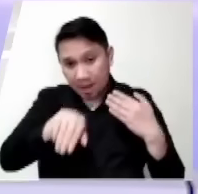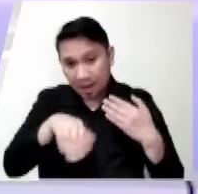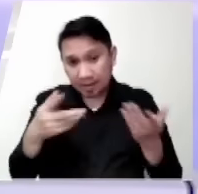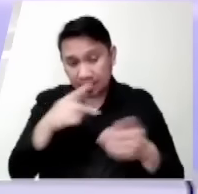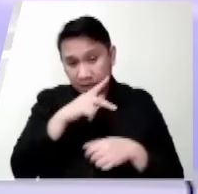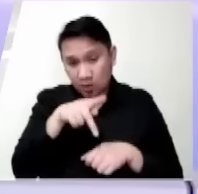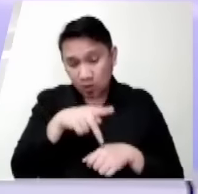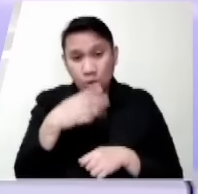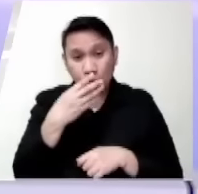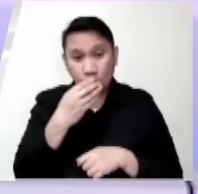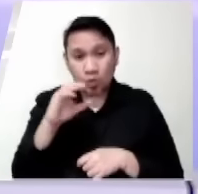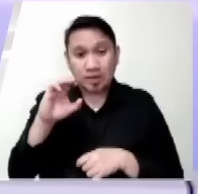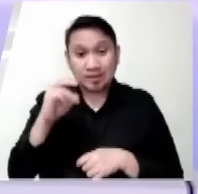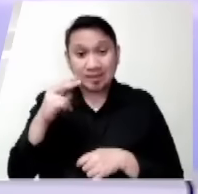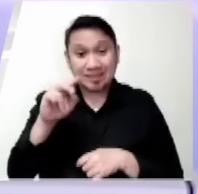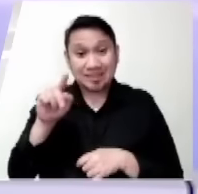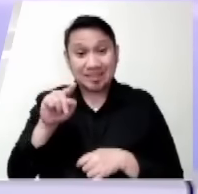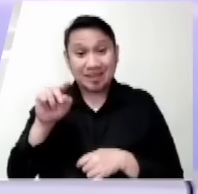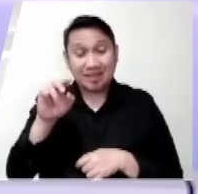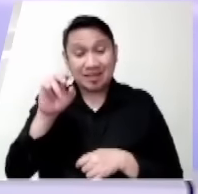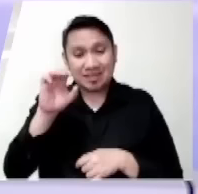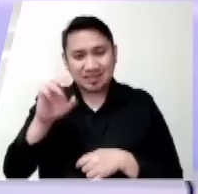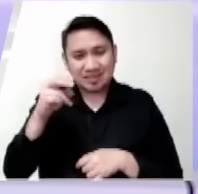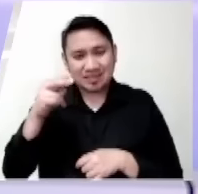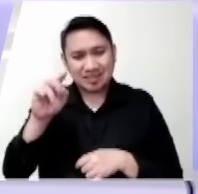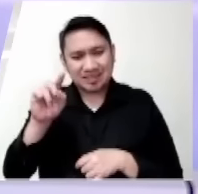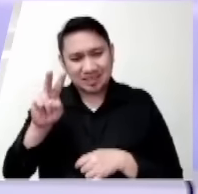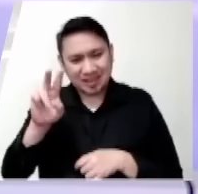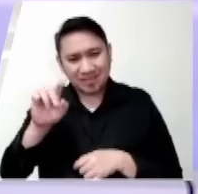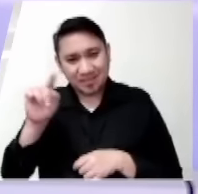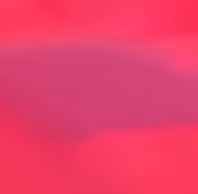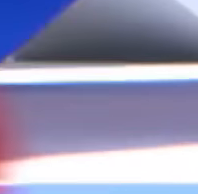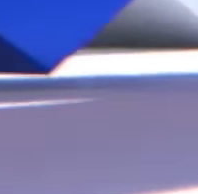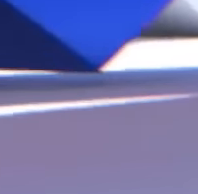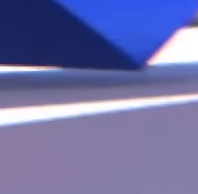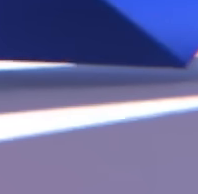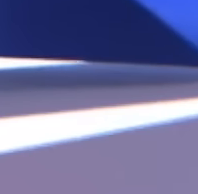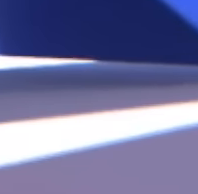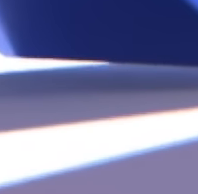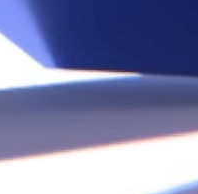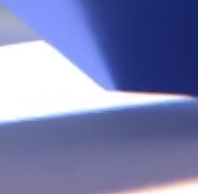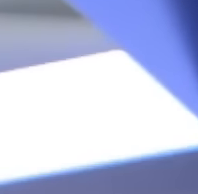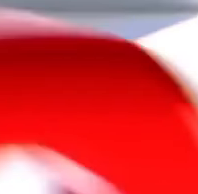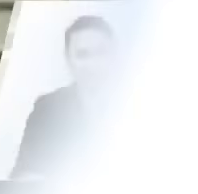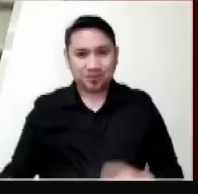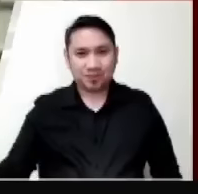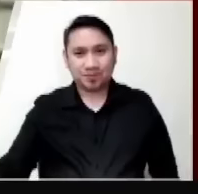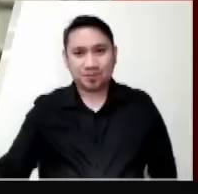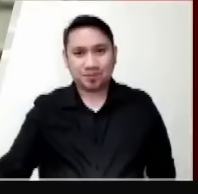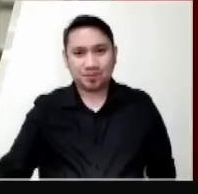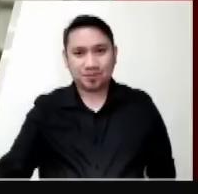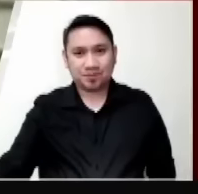Teves Jr. para paharapin sa mga kaso. Nakatutok si Salima Refran.